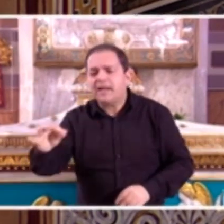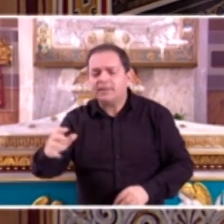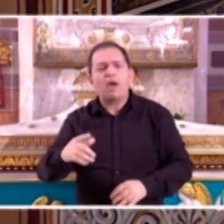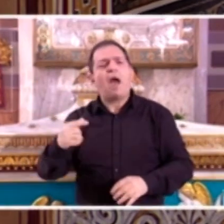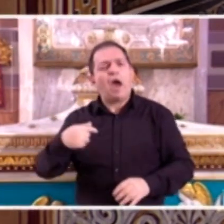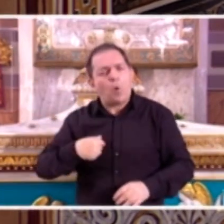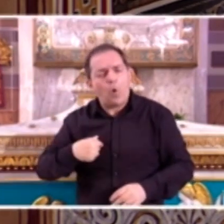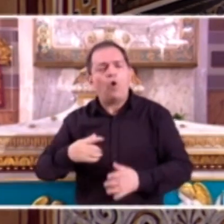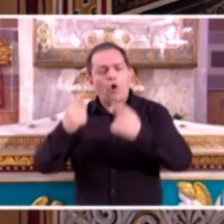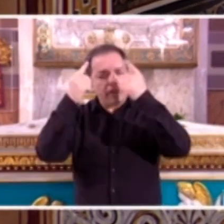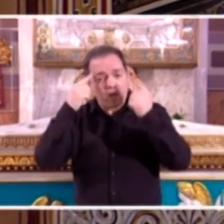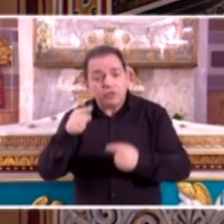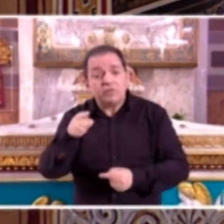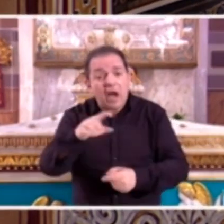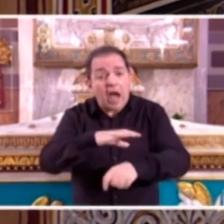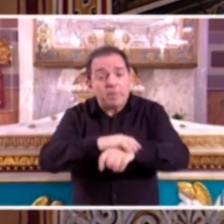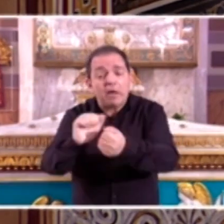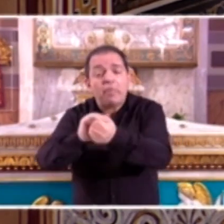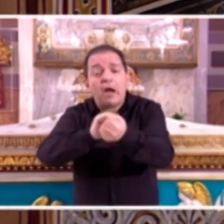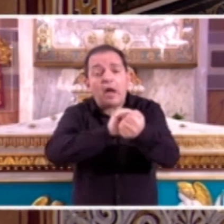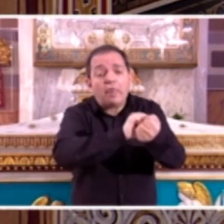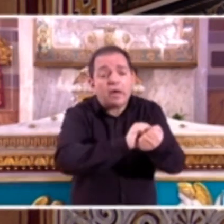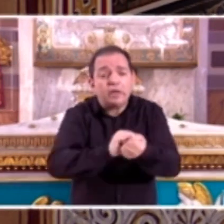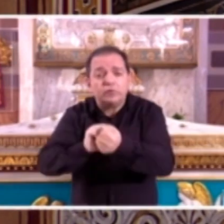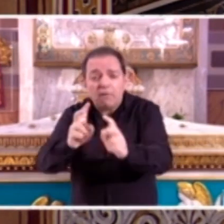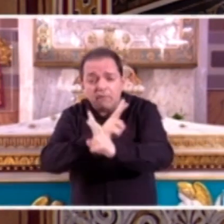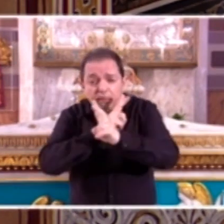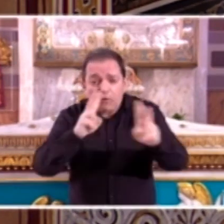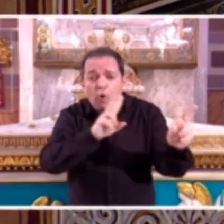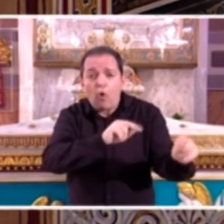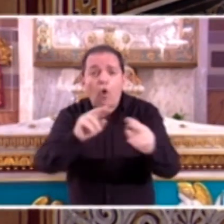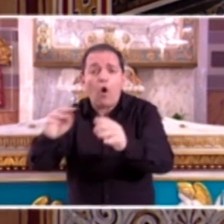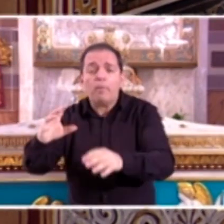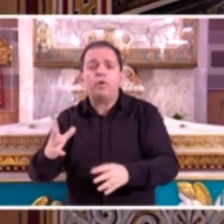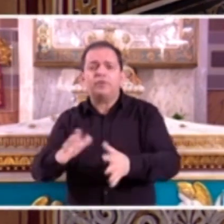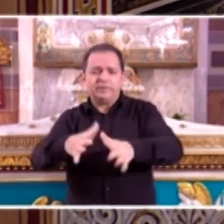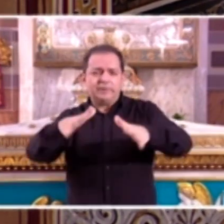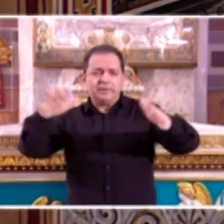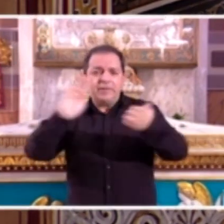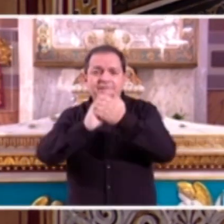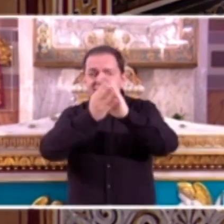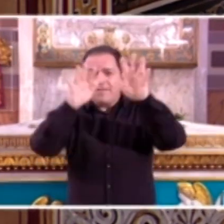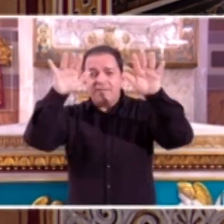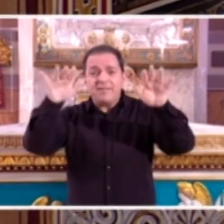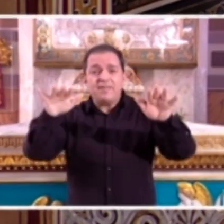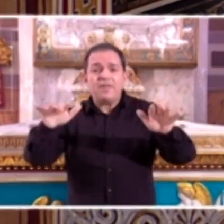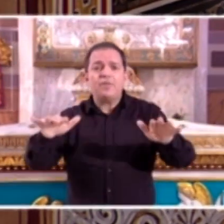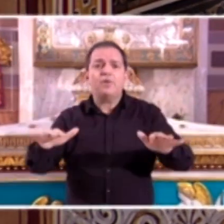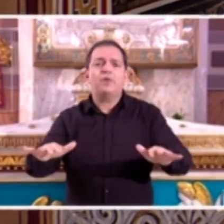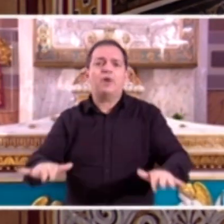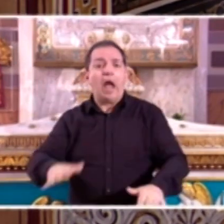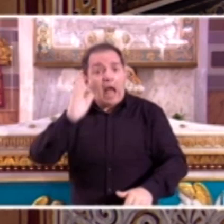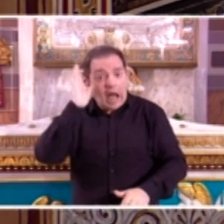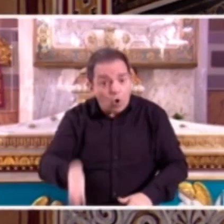λευκανό. Εάν δε όσιν ως κόκκινον, ως αέριον λευκανό.